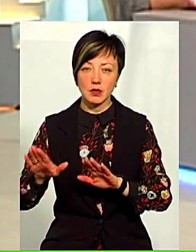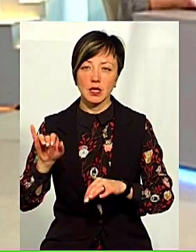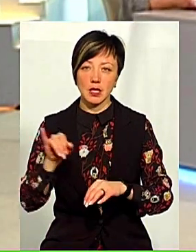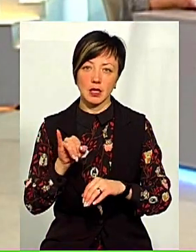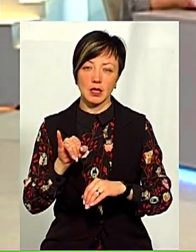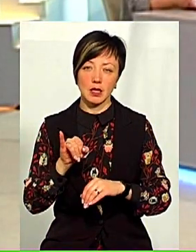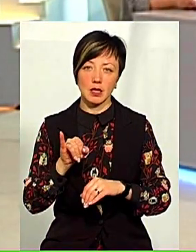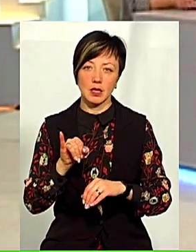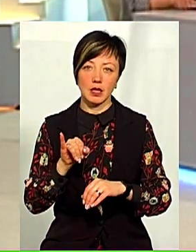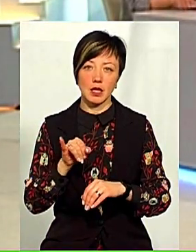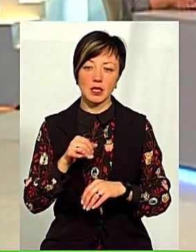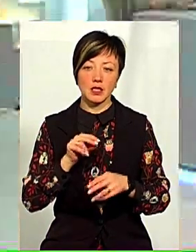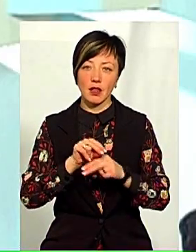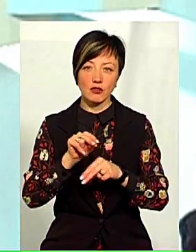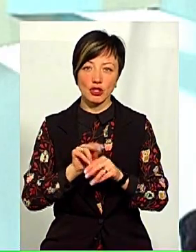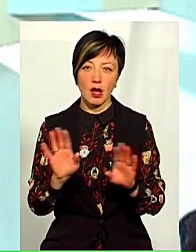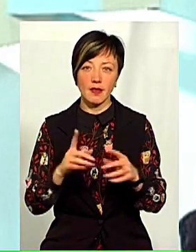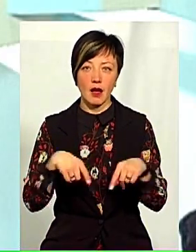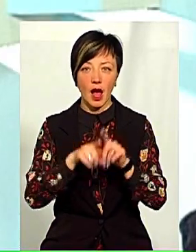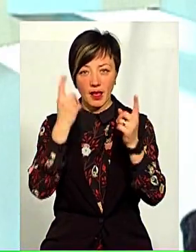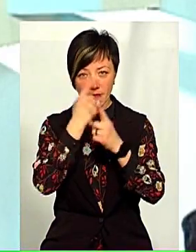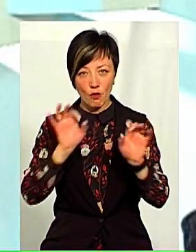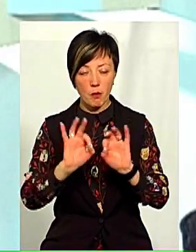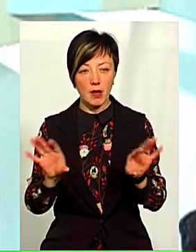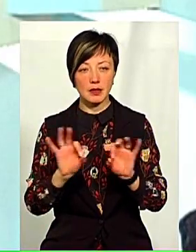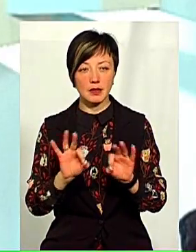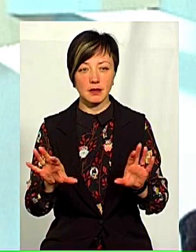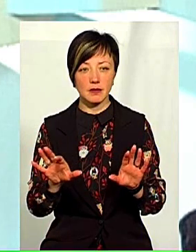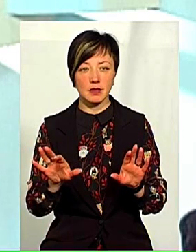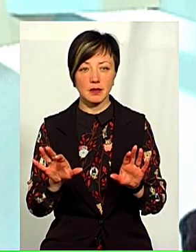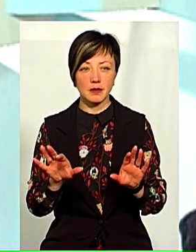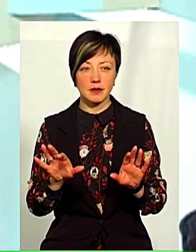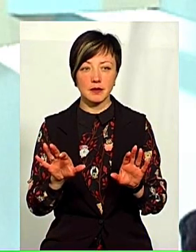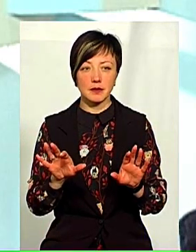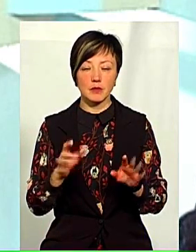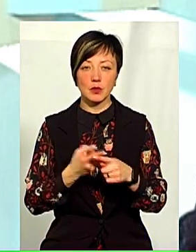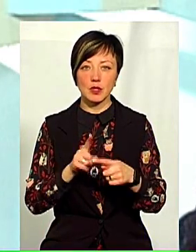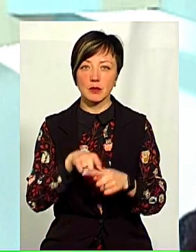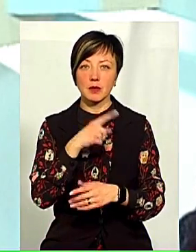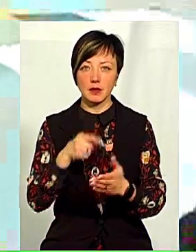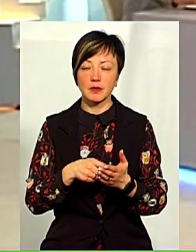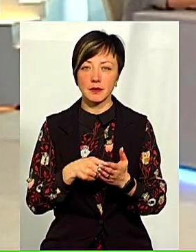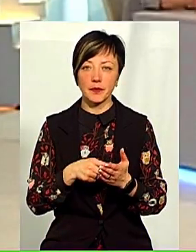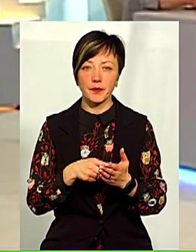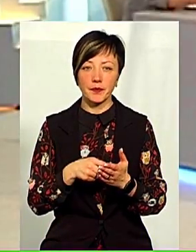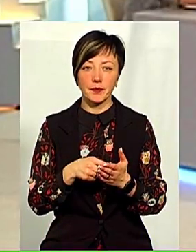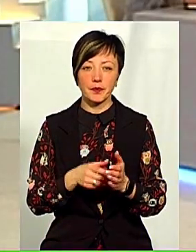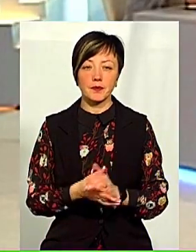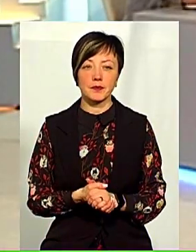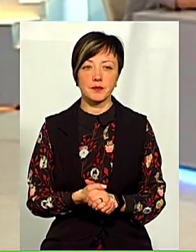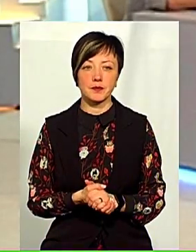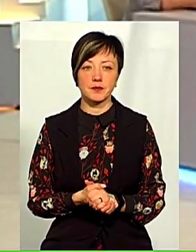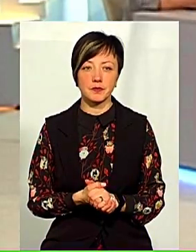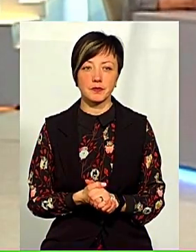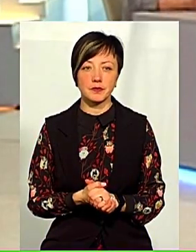провів, я не скажу навчання, але це така інформативна. Так. Саме по цих питаннях. Я вас зрозуміла. Чи Міровцях вже